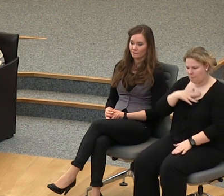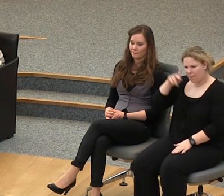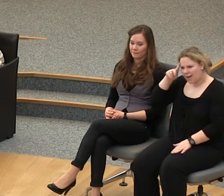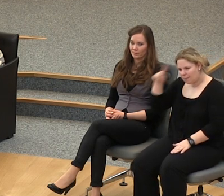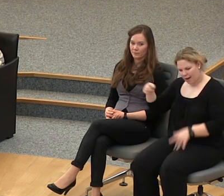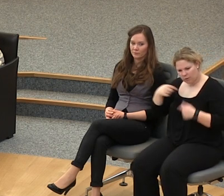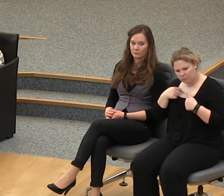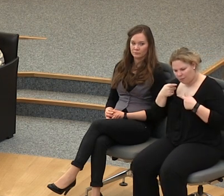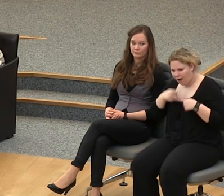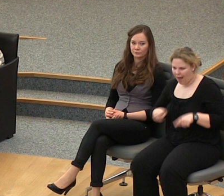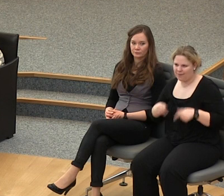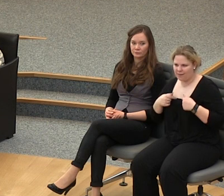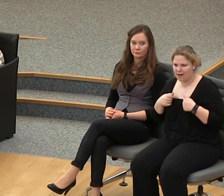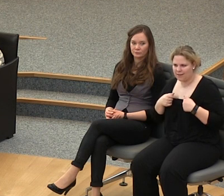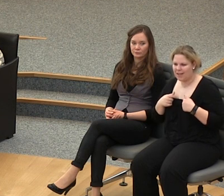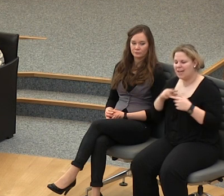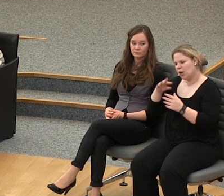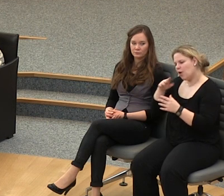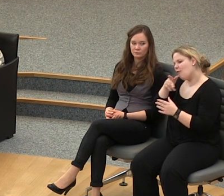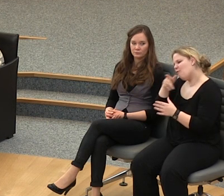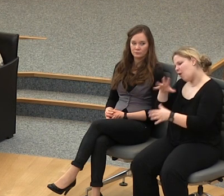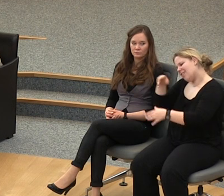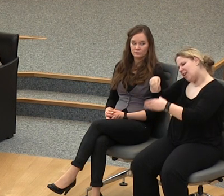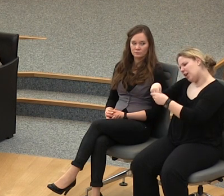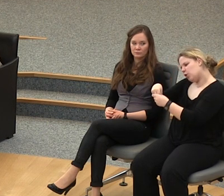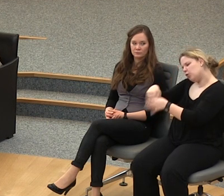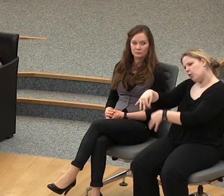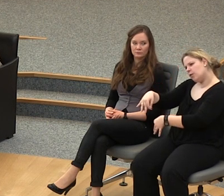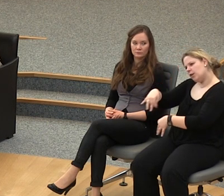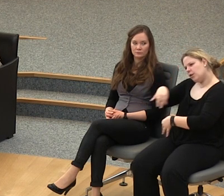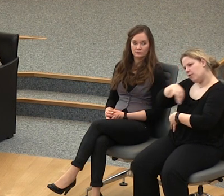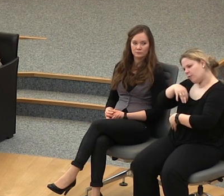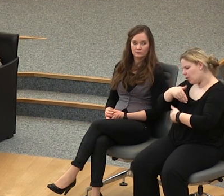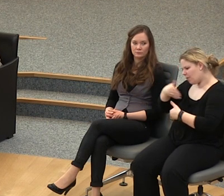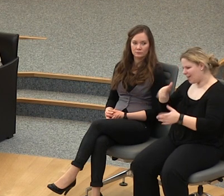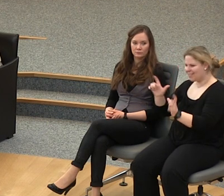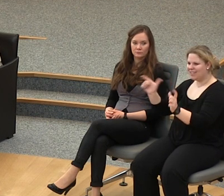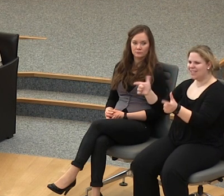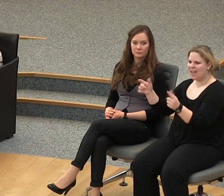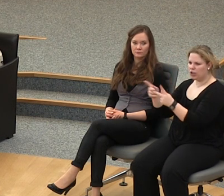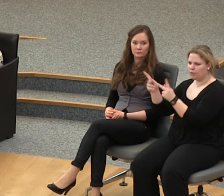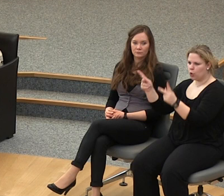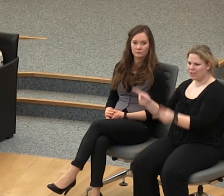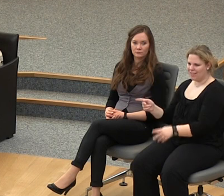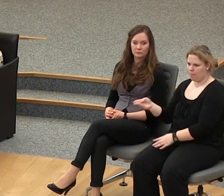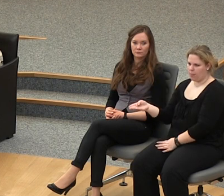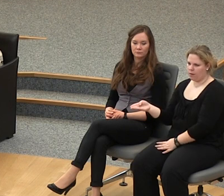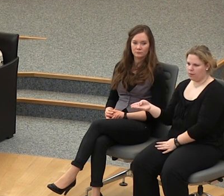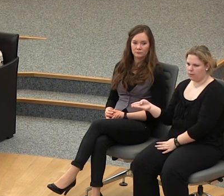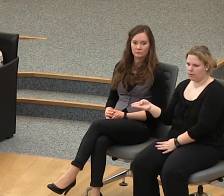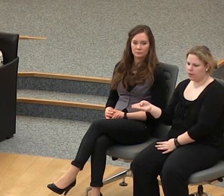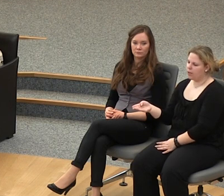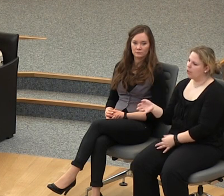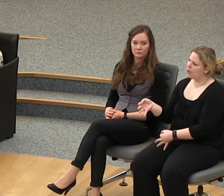geworden, es handelt sich eigentlich bei der Inklusion um ein gesellschaftliches Konzept. Es handelt sich darum, dass